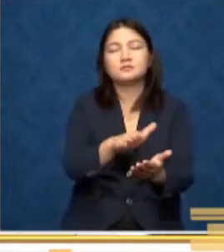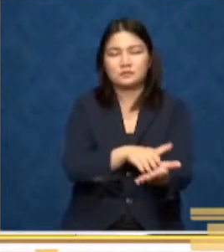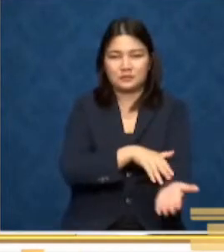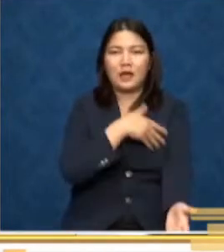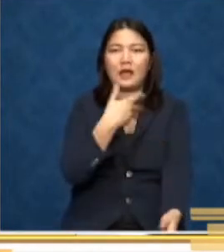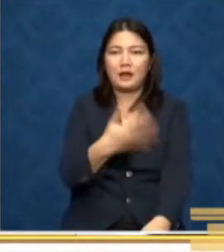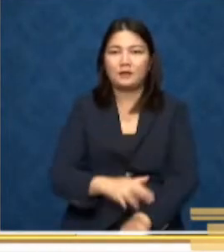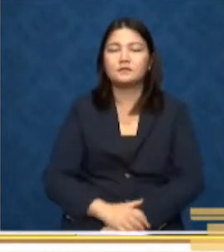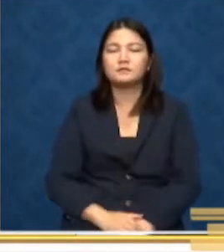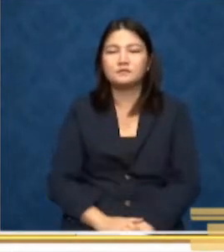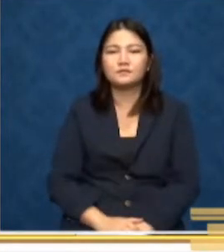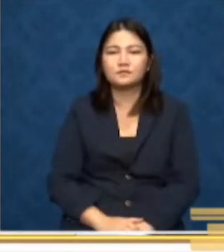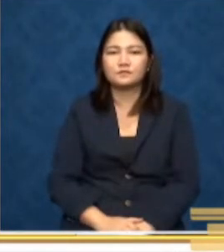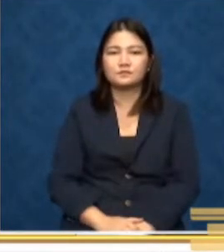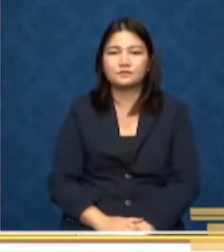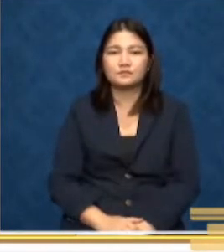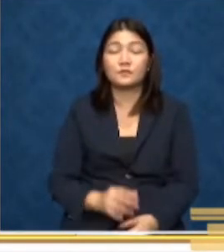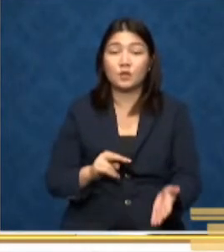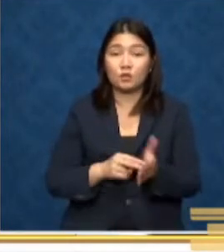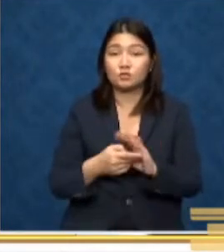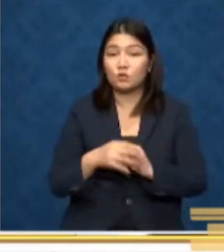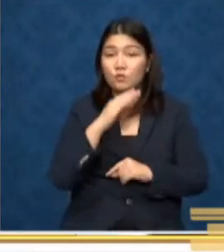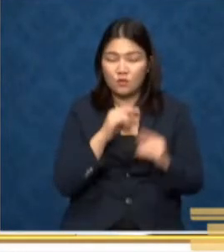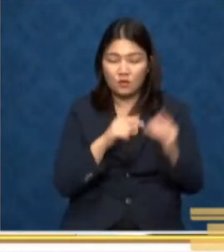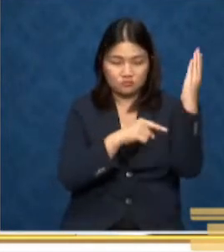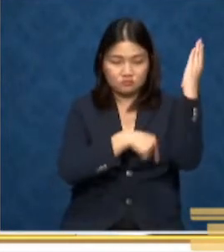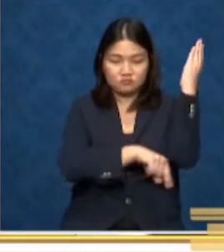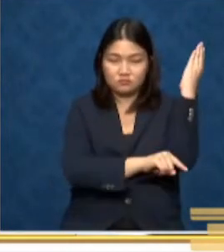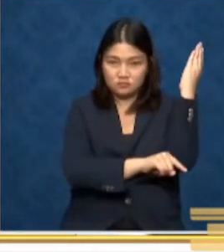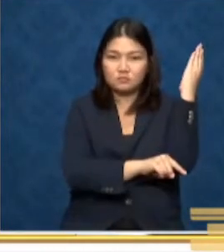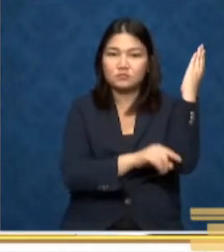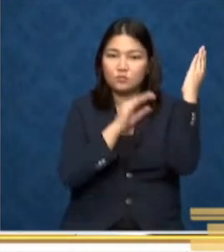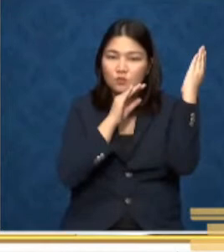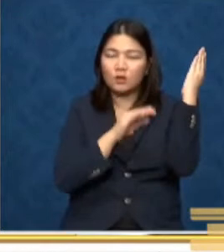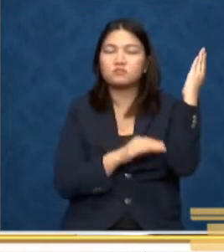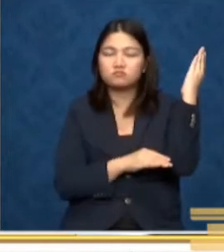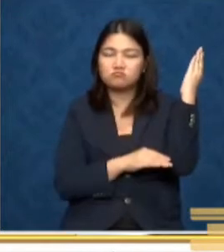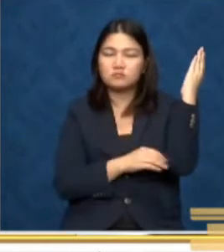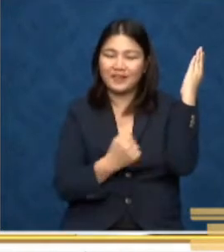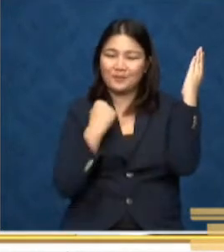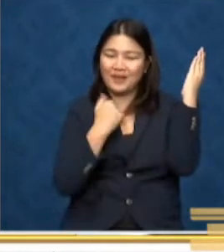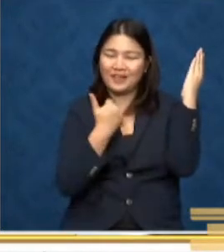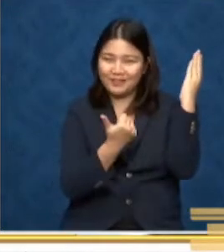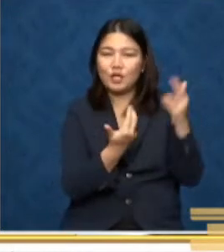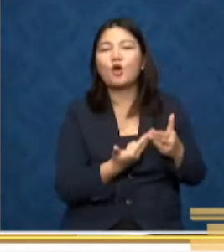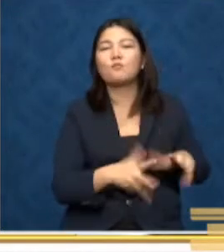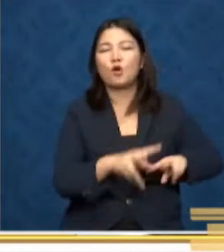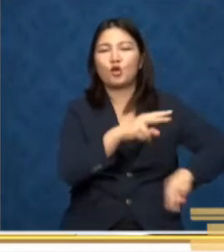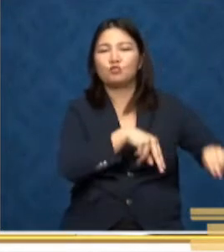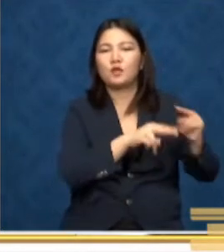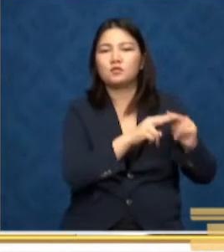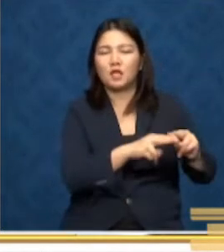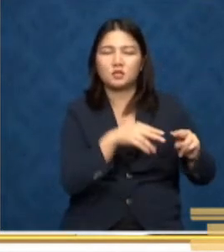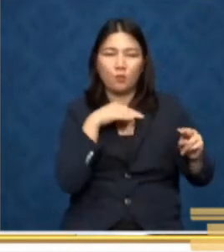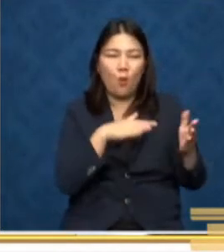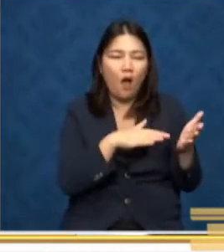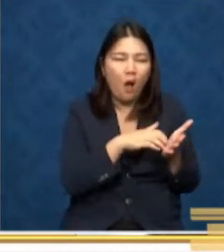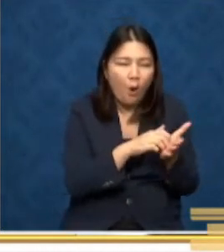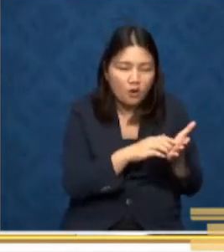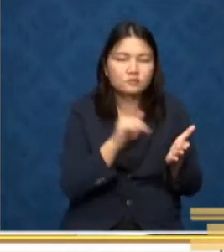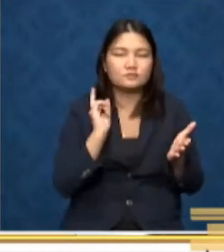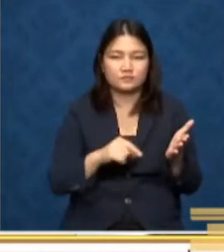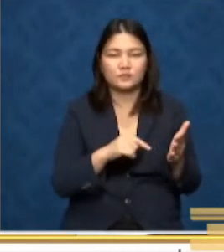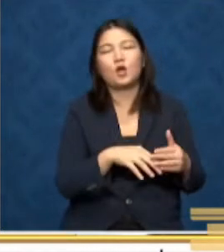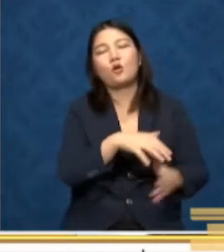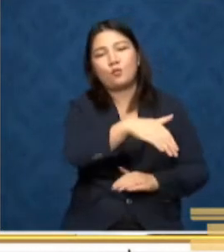ระตามความแข็งแกร่งหรืออ่อนแอของรัฐส่วนกลางบางครั้งก็ในสมัยพระนาราย